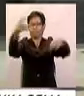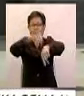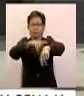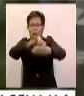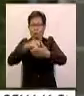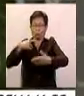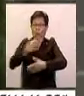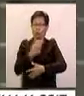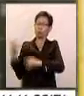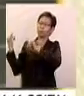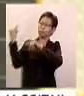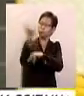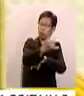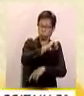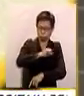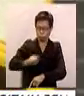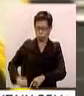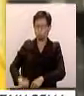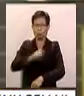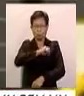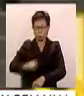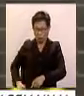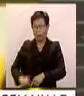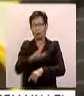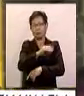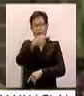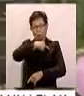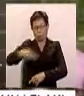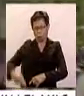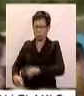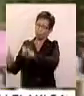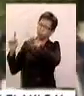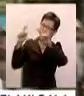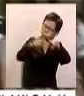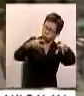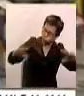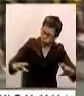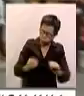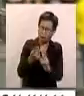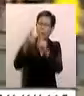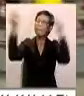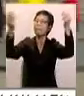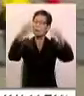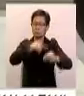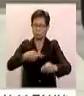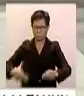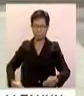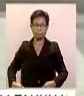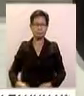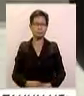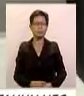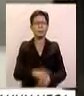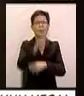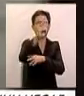mula menerima keberangkatan Duli Yang Maha Mulia Sultan dan juga Raja-Raja yang menghadiri mesyuarat khas Majlis Raja-Raja.